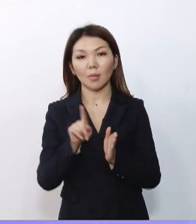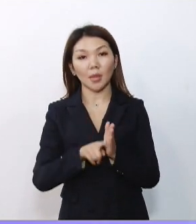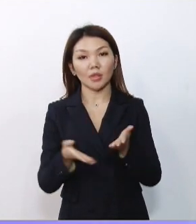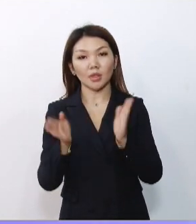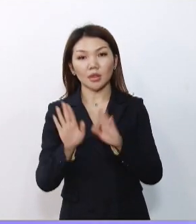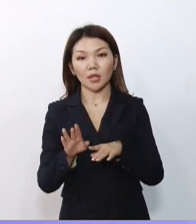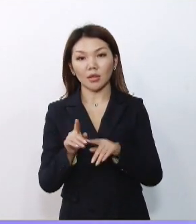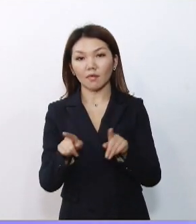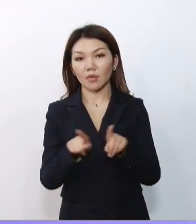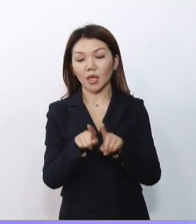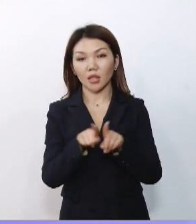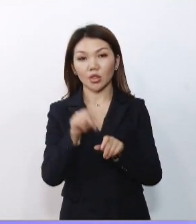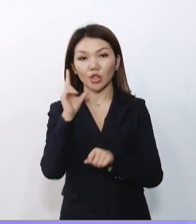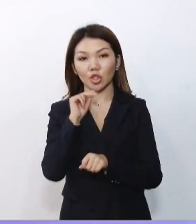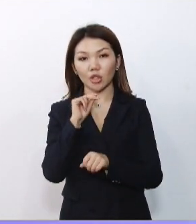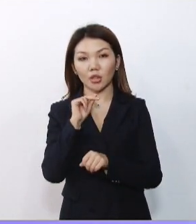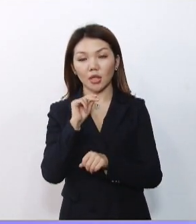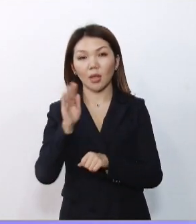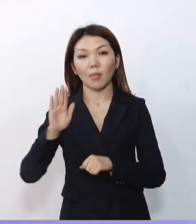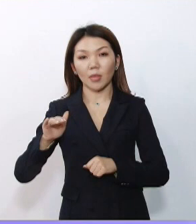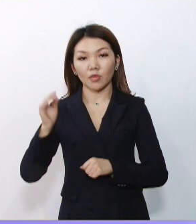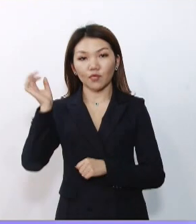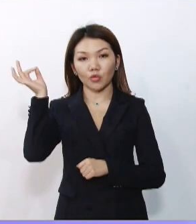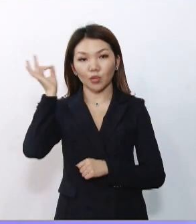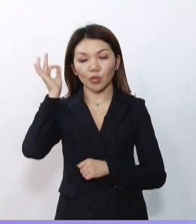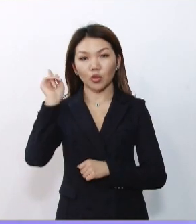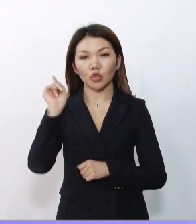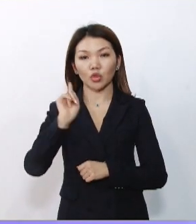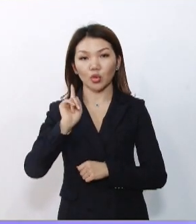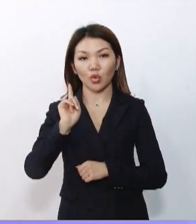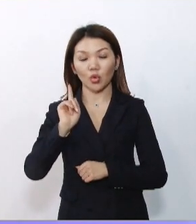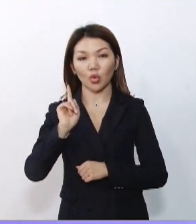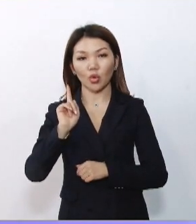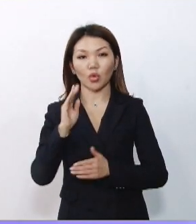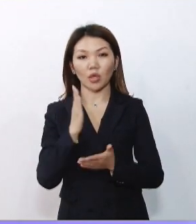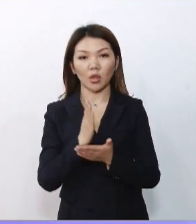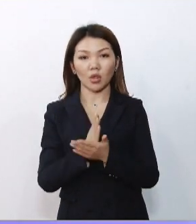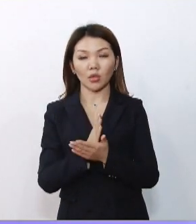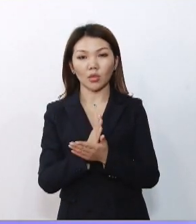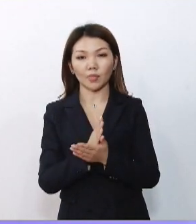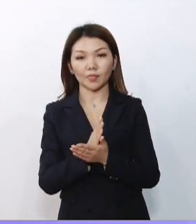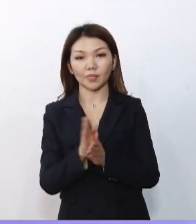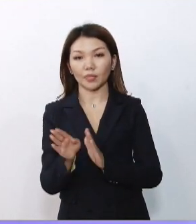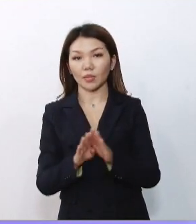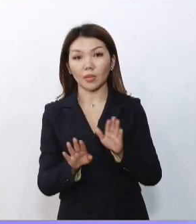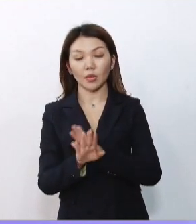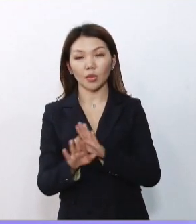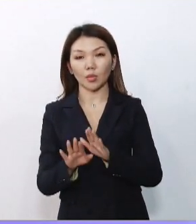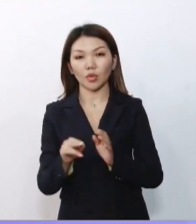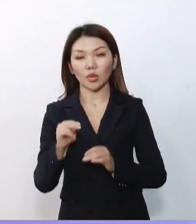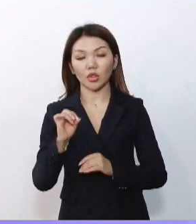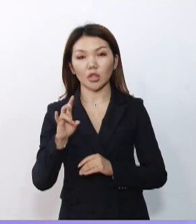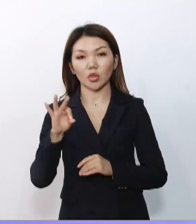числа. Далее вспомним, что такое неполное частное и